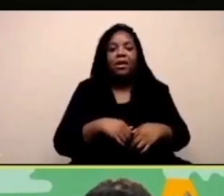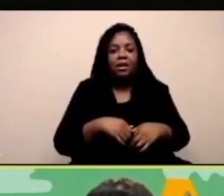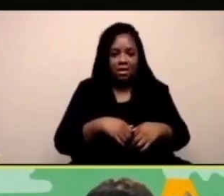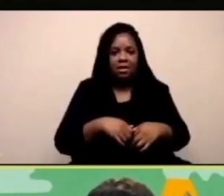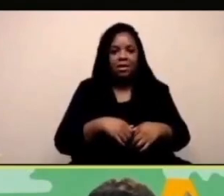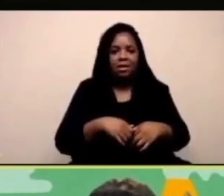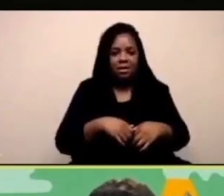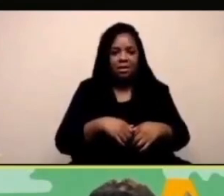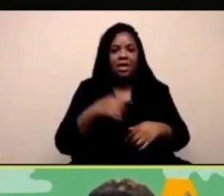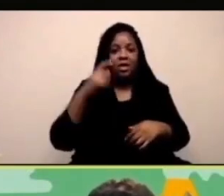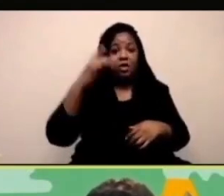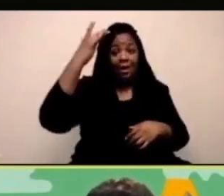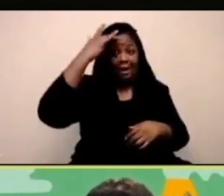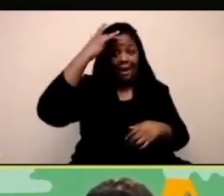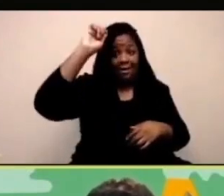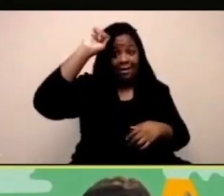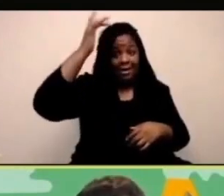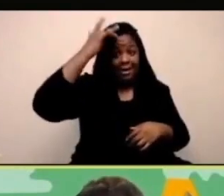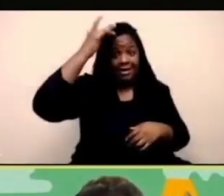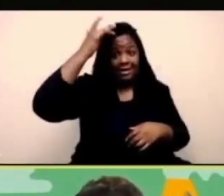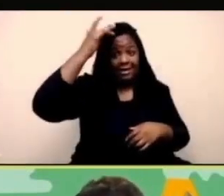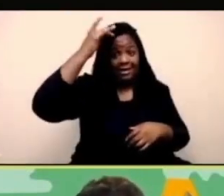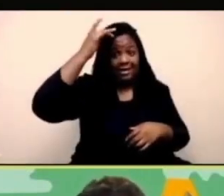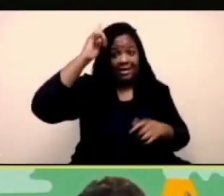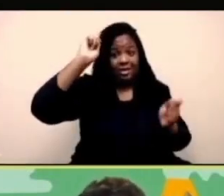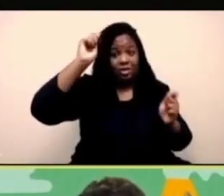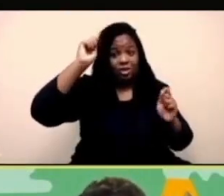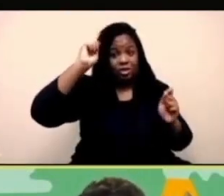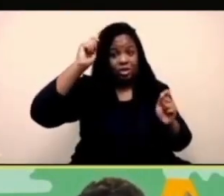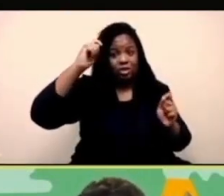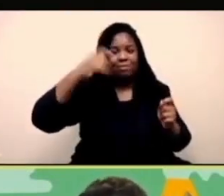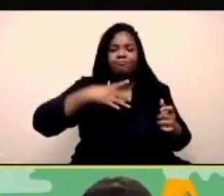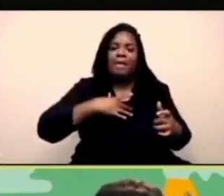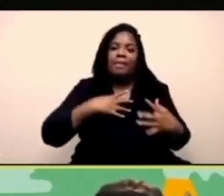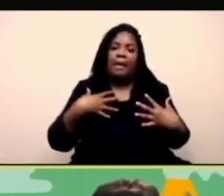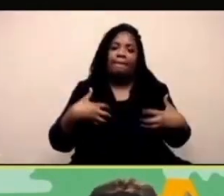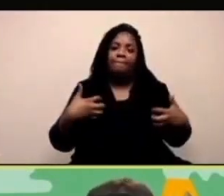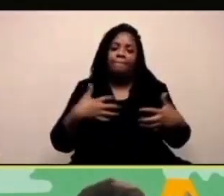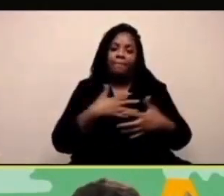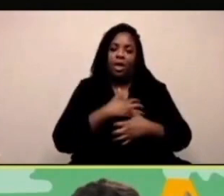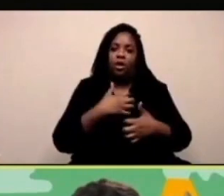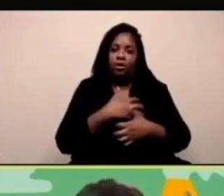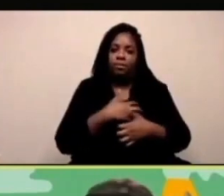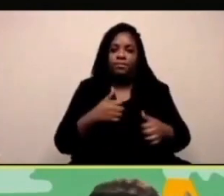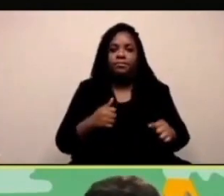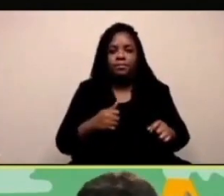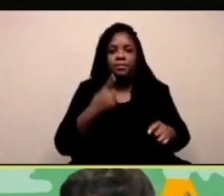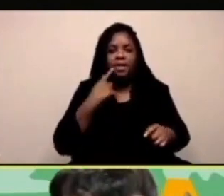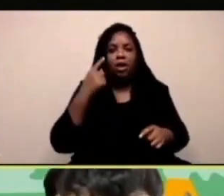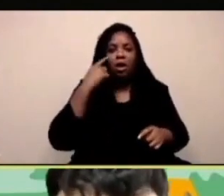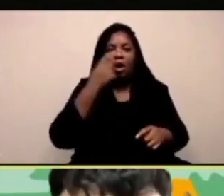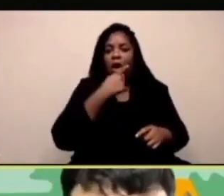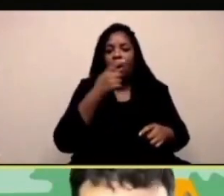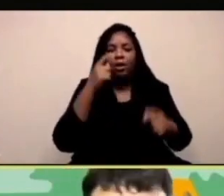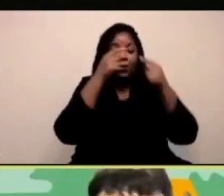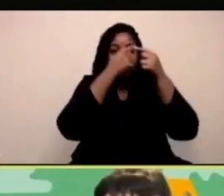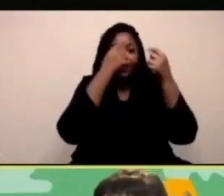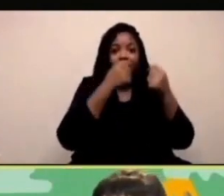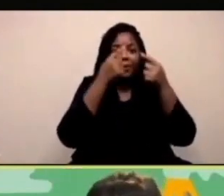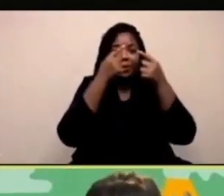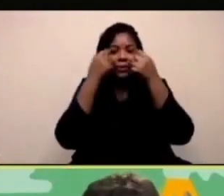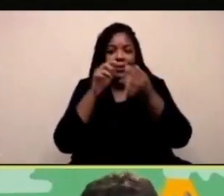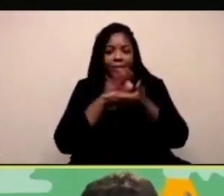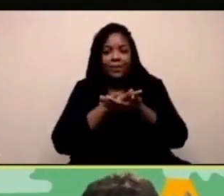のこう岩と初心者向けの後あらかじめ作ってあったプロジェクトを紹介しますいろんなこういう